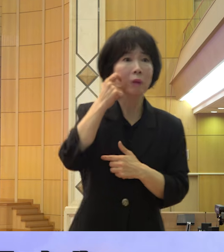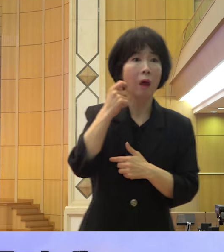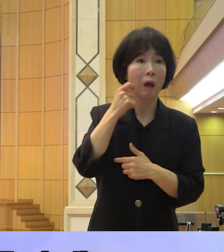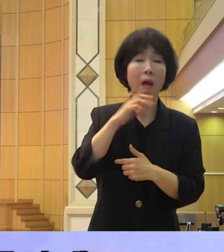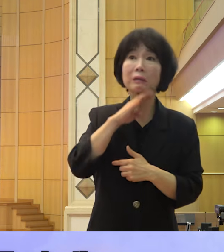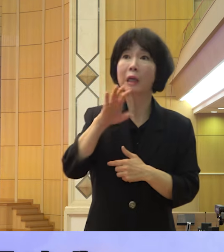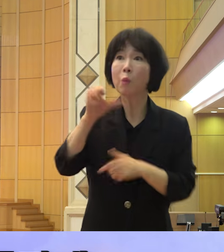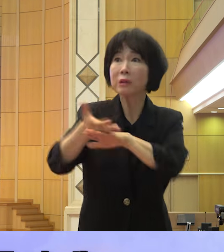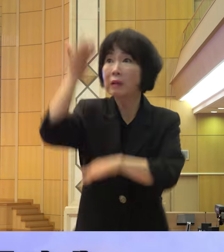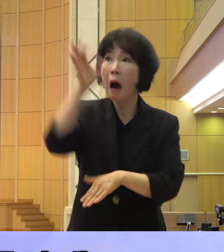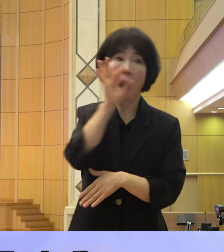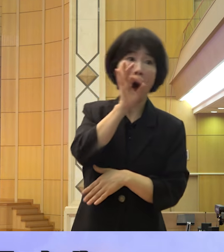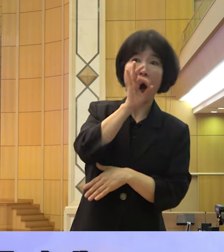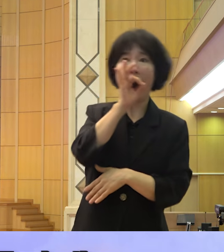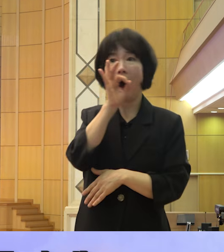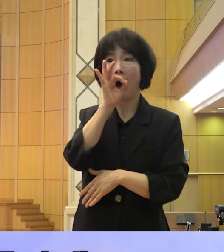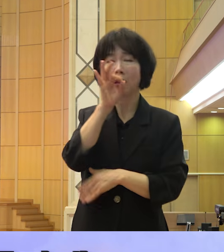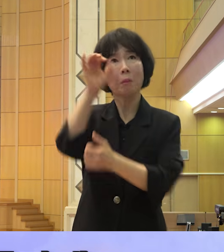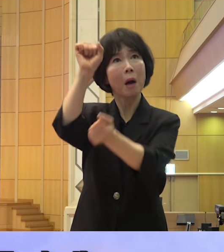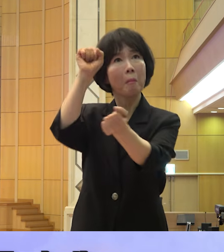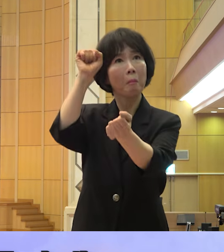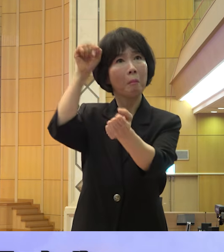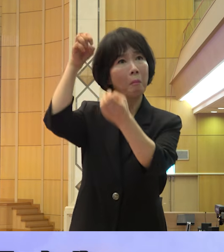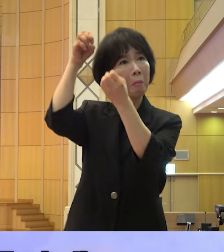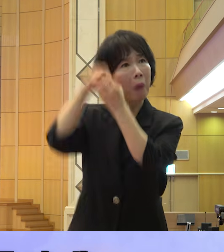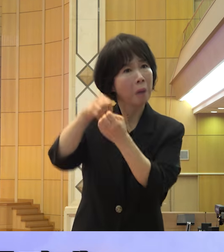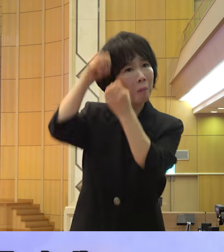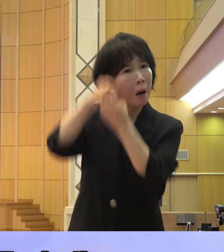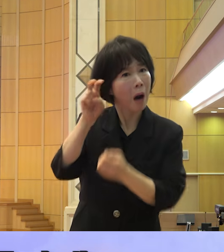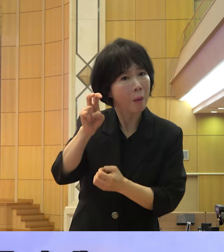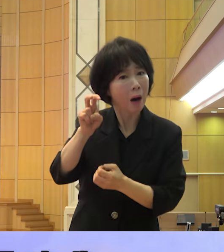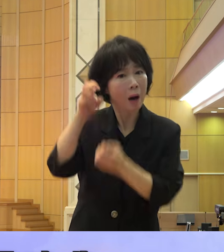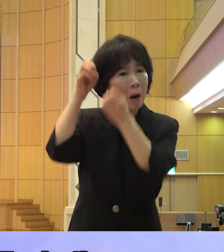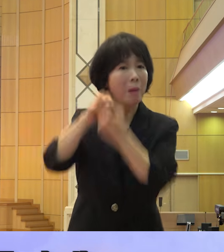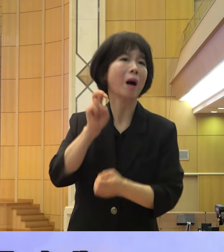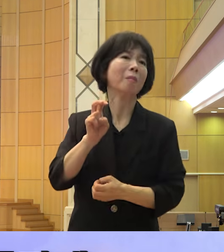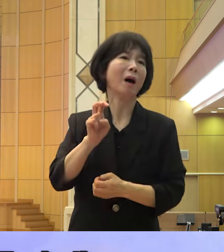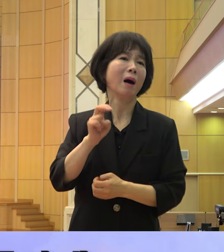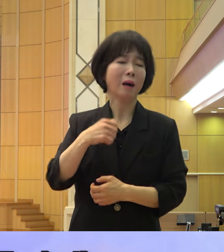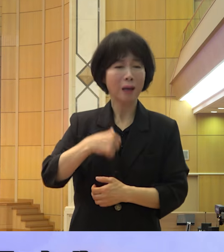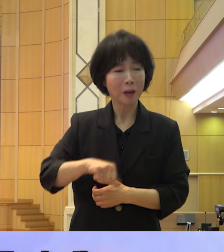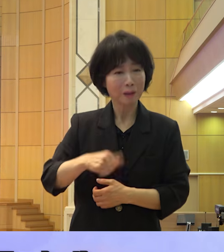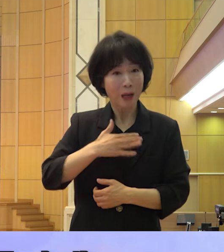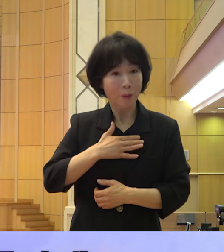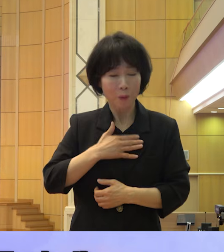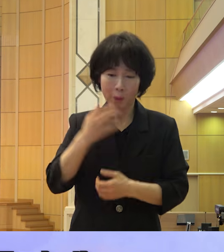45세를 넘기지 못했어요. 내가 조선 왕조 시대 때는 왕족이면 내가 말도 안 해.